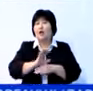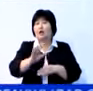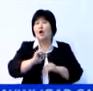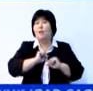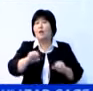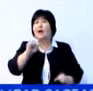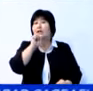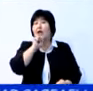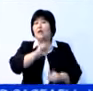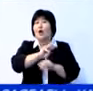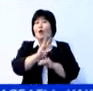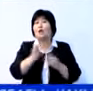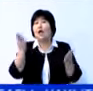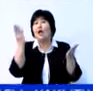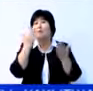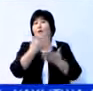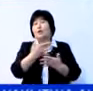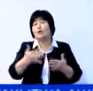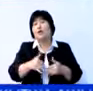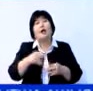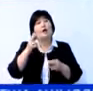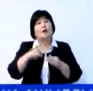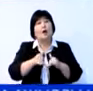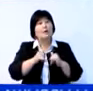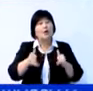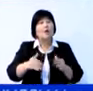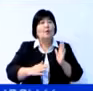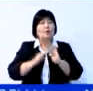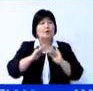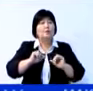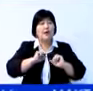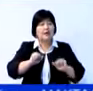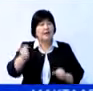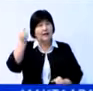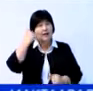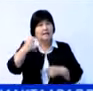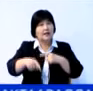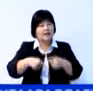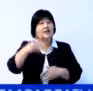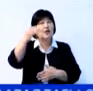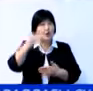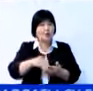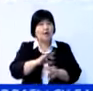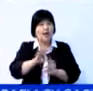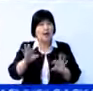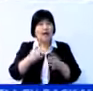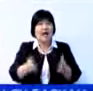батыр аталарын ұлықтау бейне шерулер де толастар емес. Өскелең ұрпақтың ерлікке тағзымы келесі топтамада.